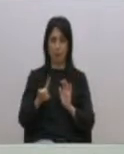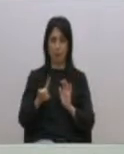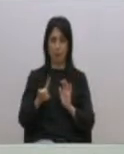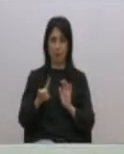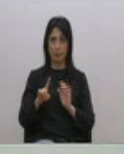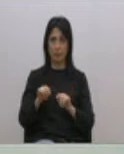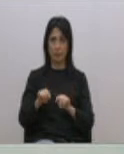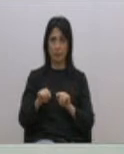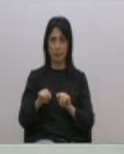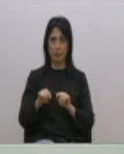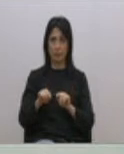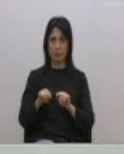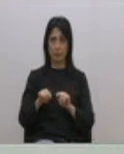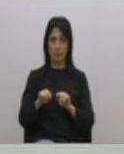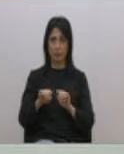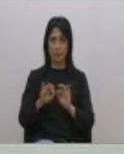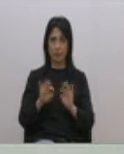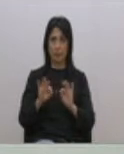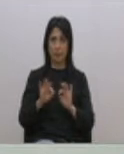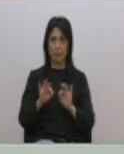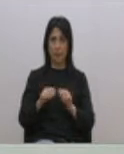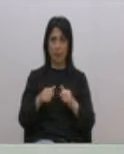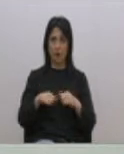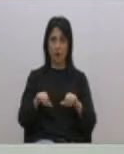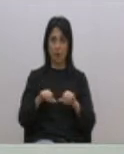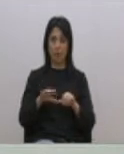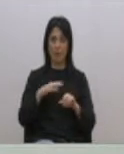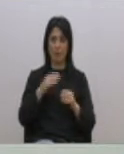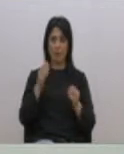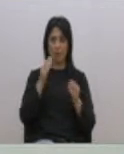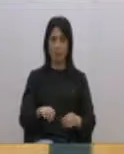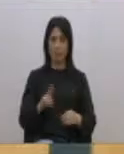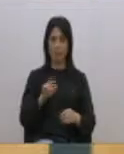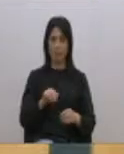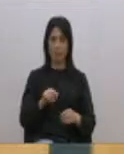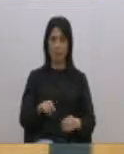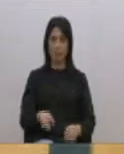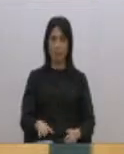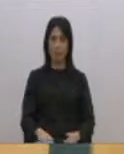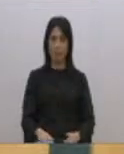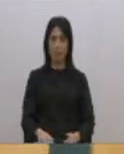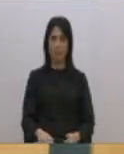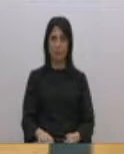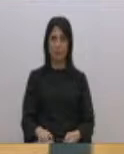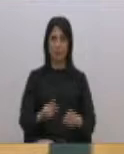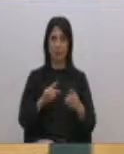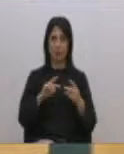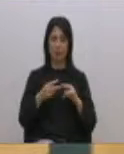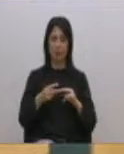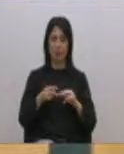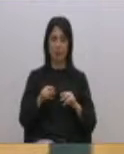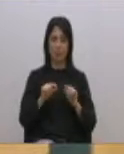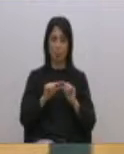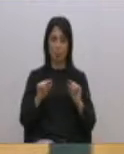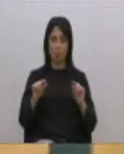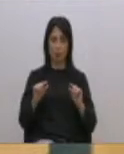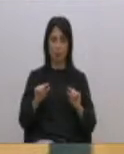Ac, mugexene batrom, comitet zei comș gelova, amas șeisvala,